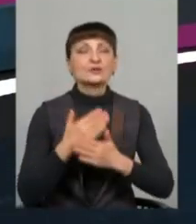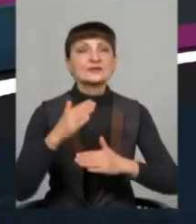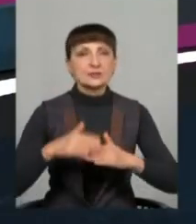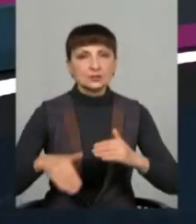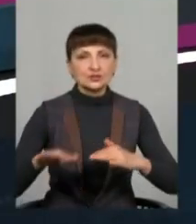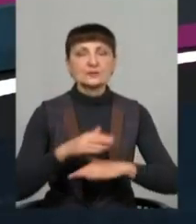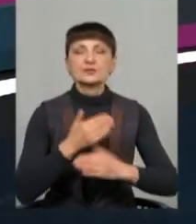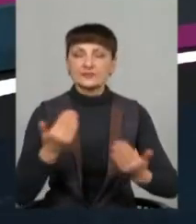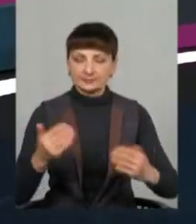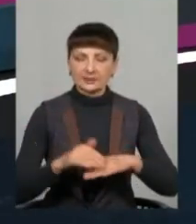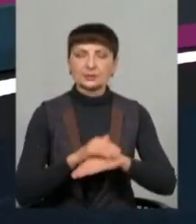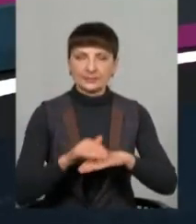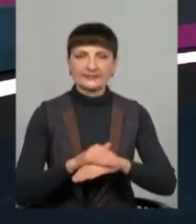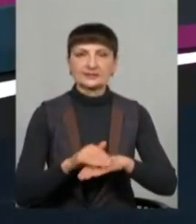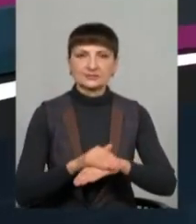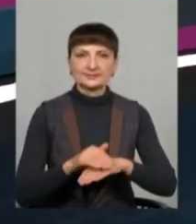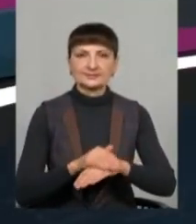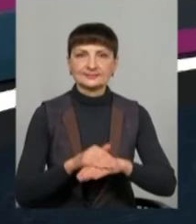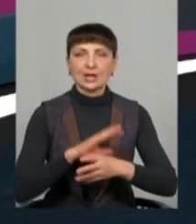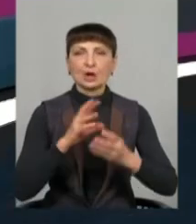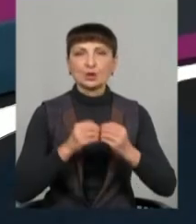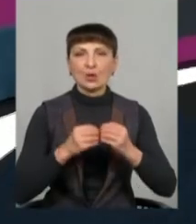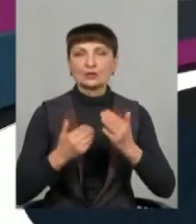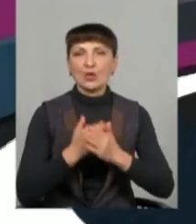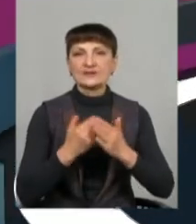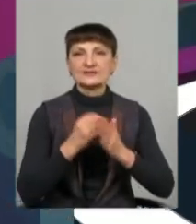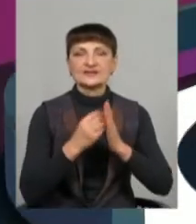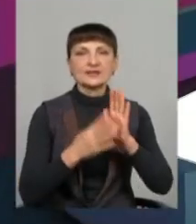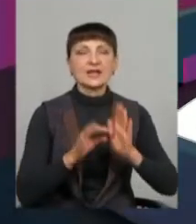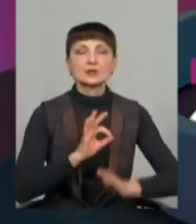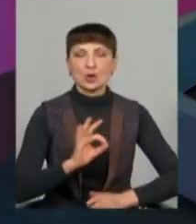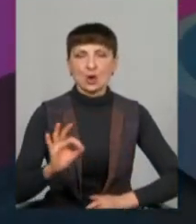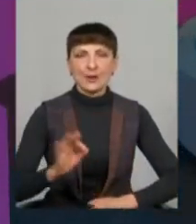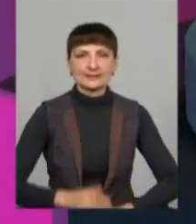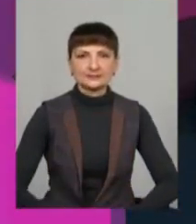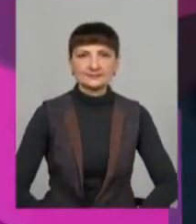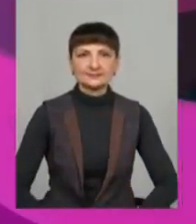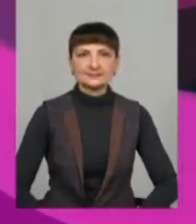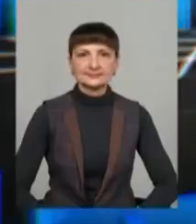Махамбетов. Благодарю вас за внимание. Смотрите итоговые новости в 19:00. До встречи.